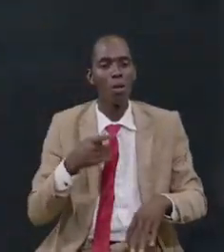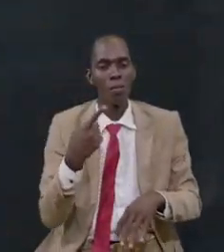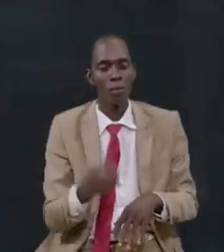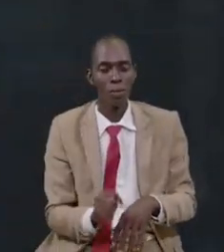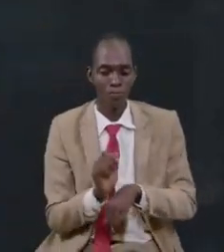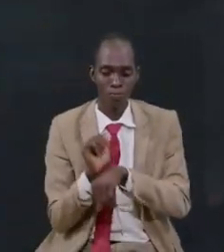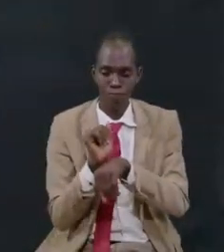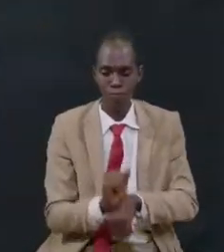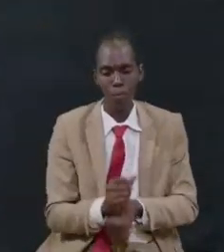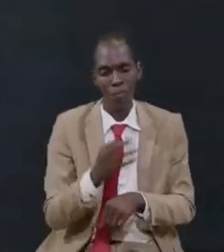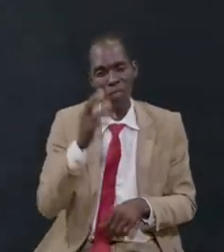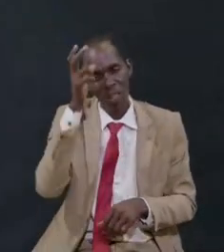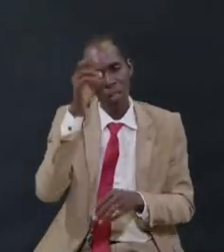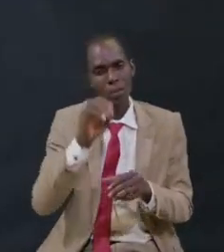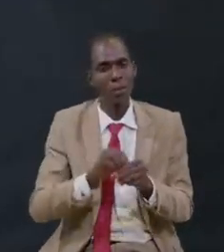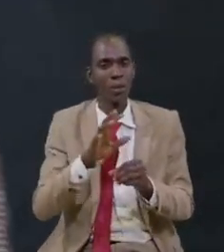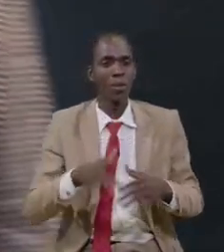l'oppression du diable.